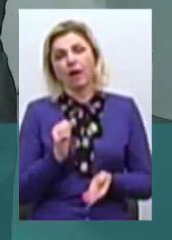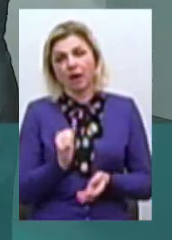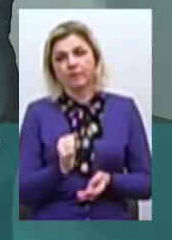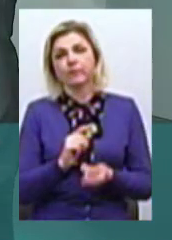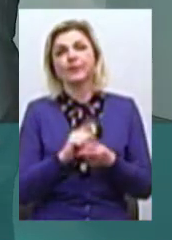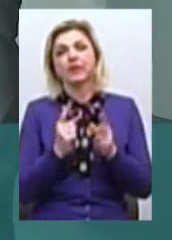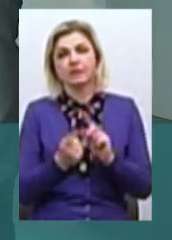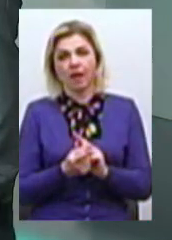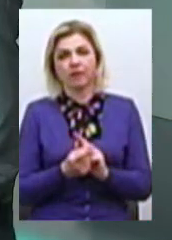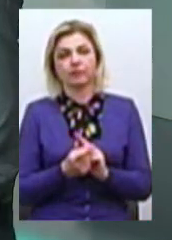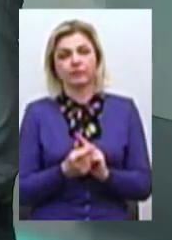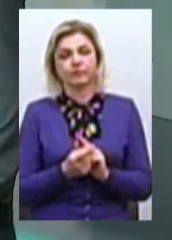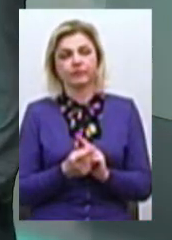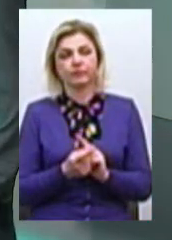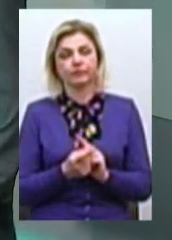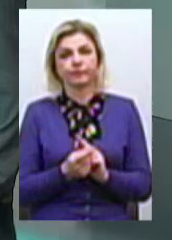стала